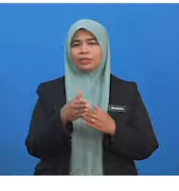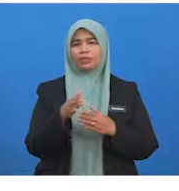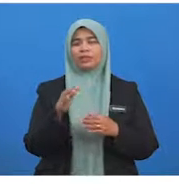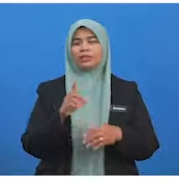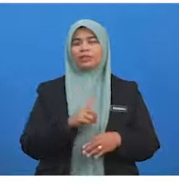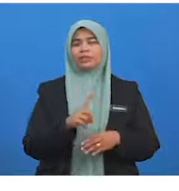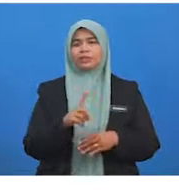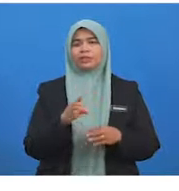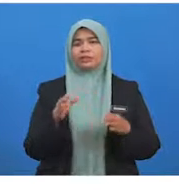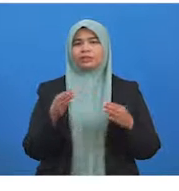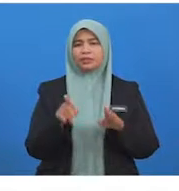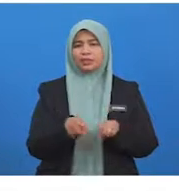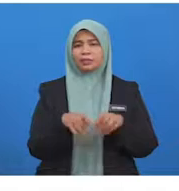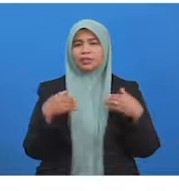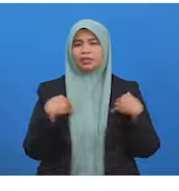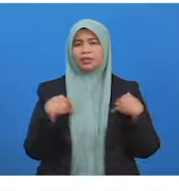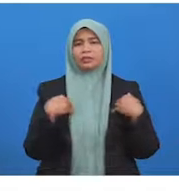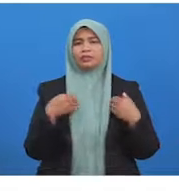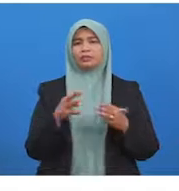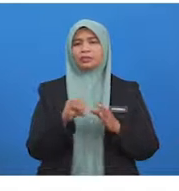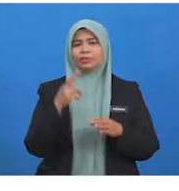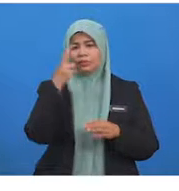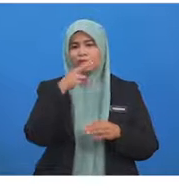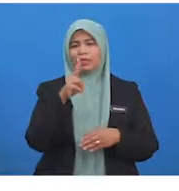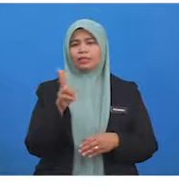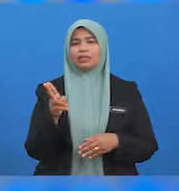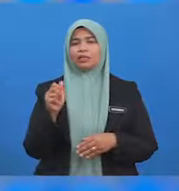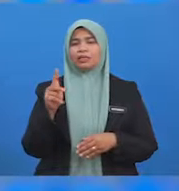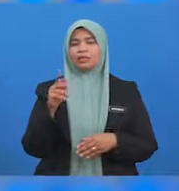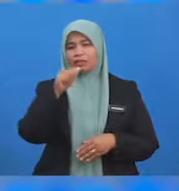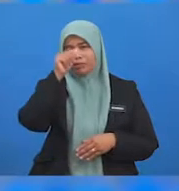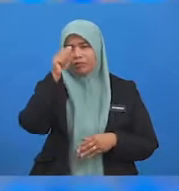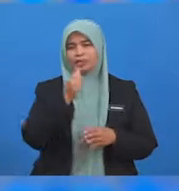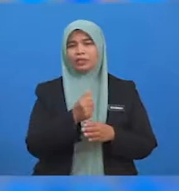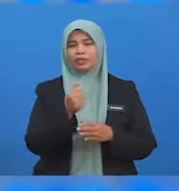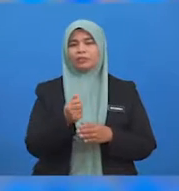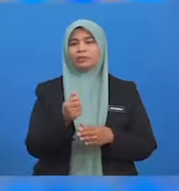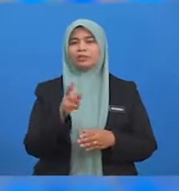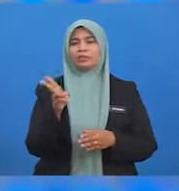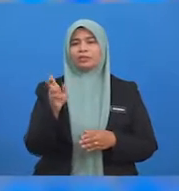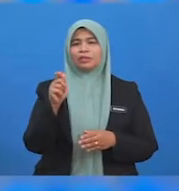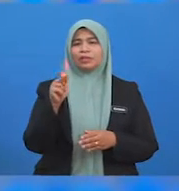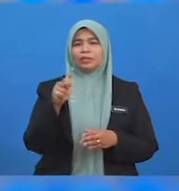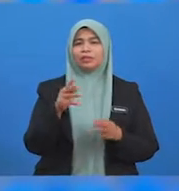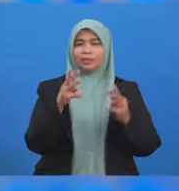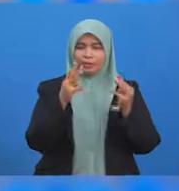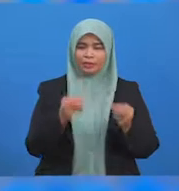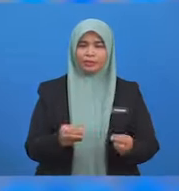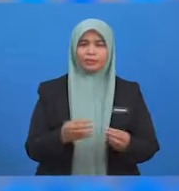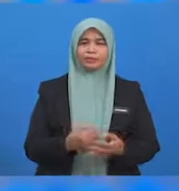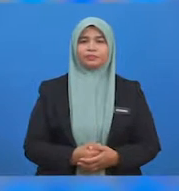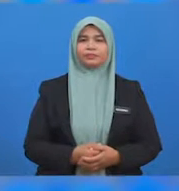Mudah kata, kesalahan takzir ialah perbuatan maksiat selain daripada hudud kisas dan